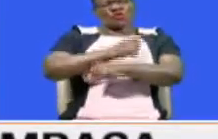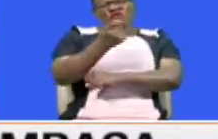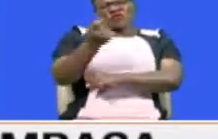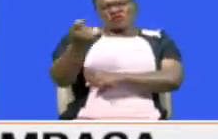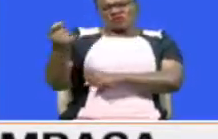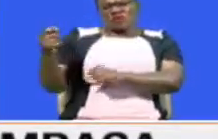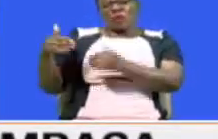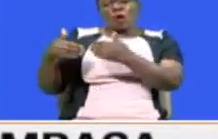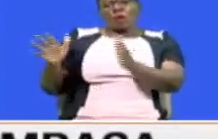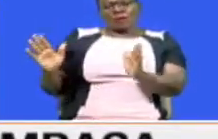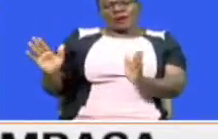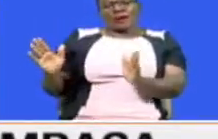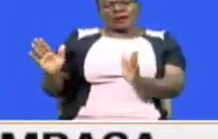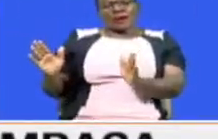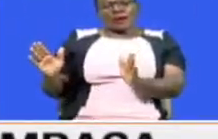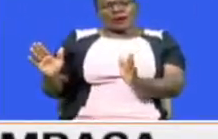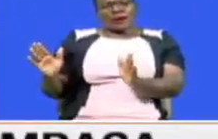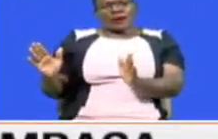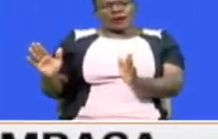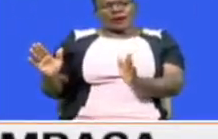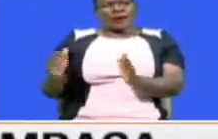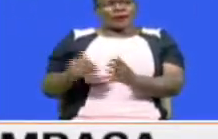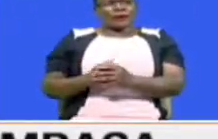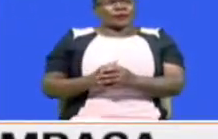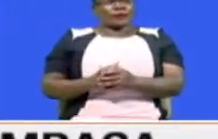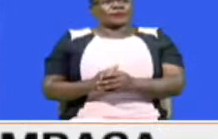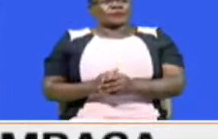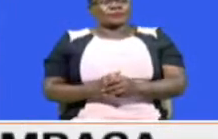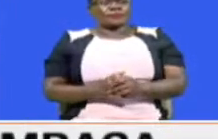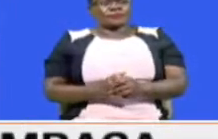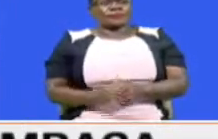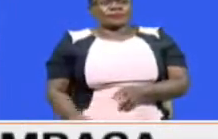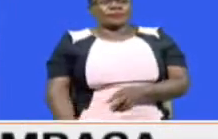tu kuonekana katikati ya jiji la Mombasa.